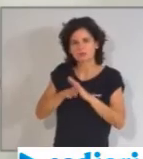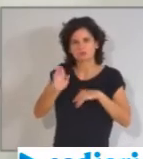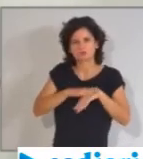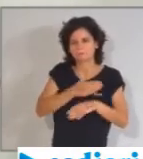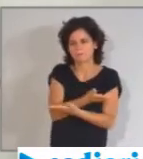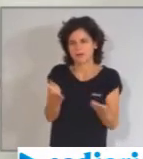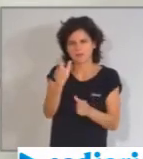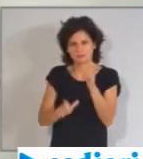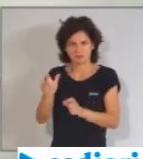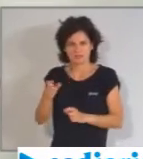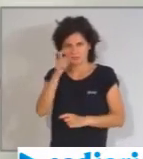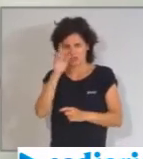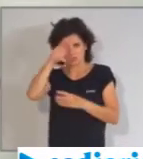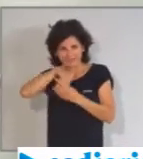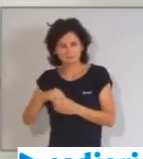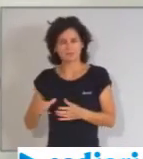volia informar-los